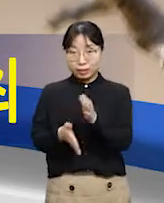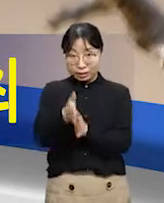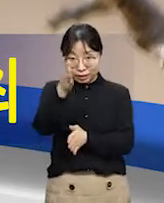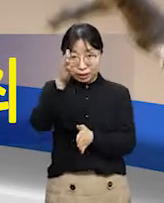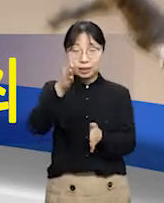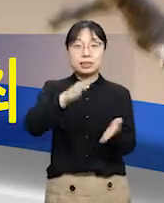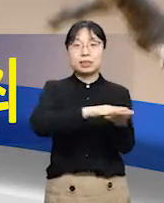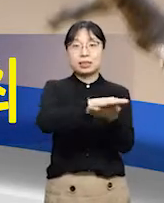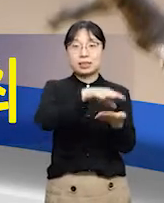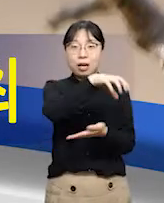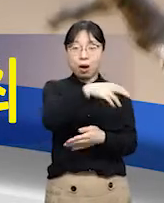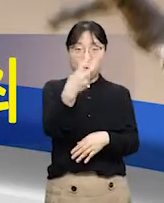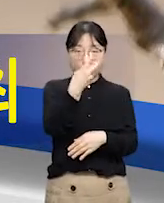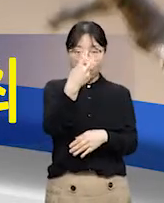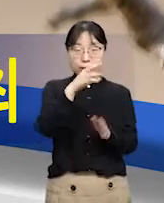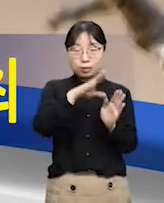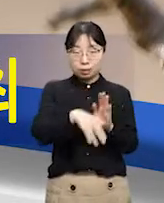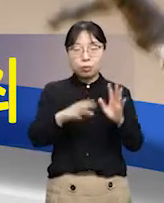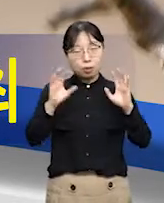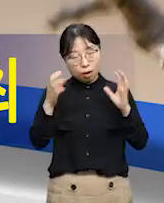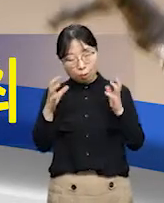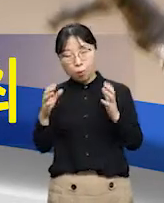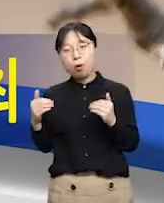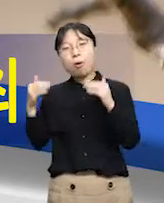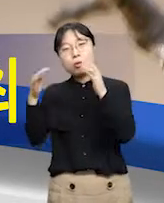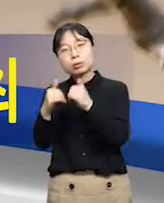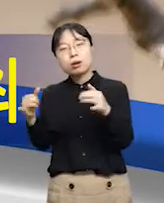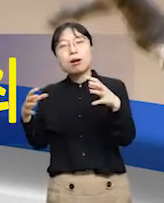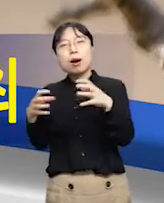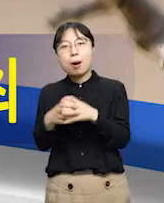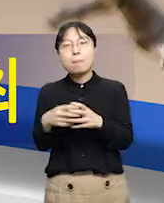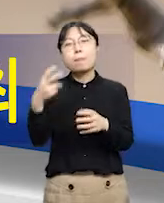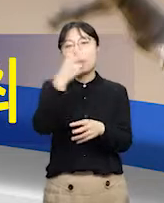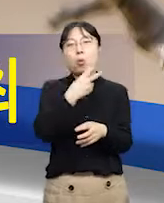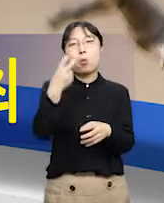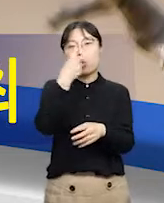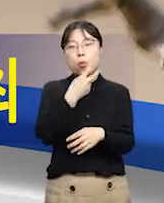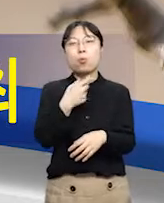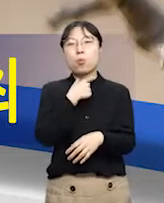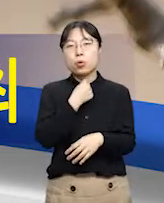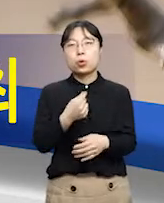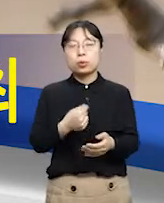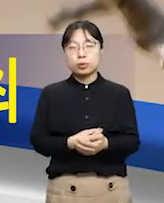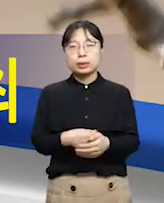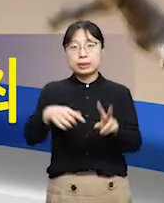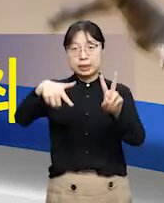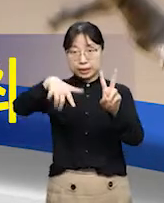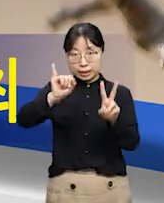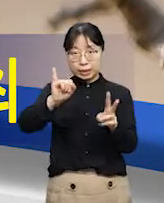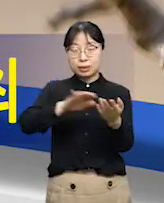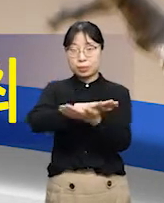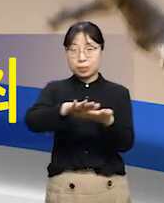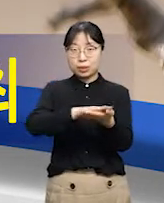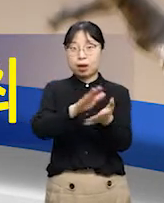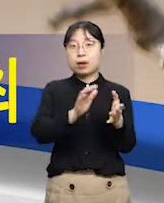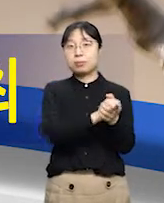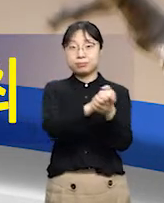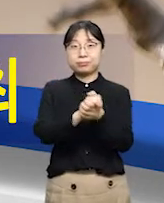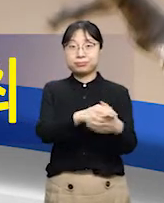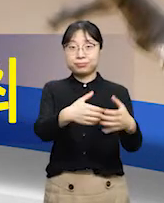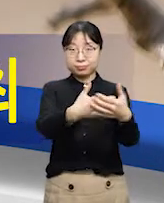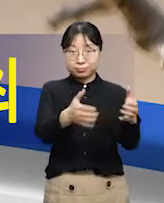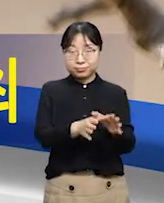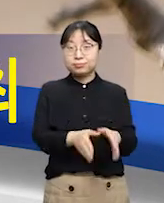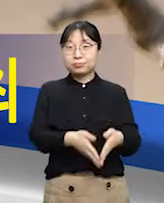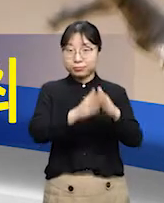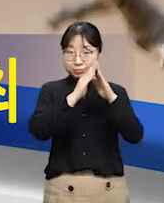놀이터 관리에도 아동과 시민이 직접 참여할 수 있는 체계를 구축하고자 제2기 놀이터 프렌즈를 구성하고 3월 27일